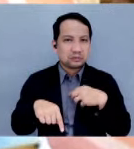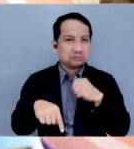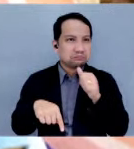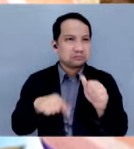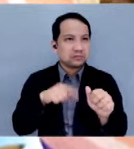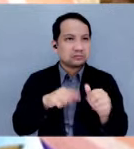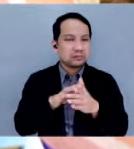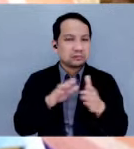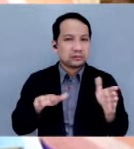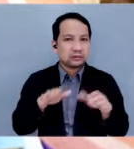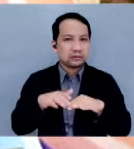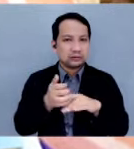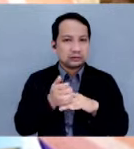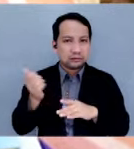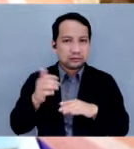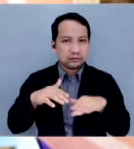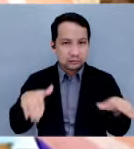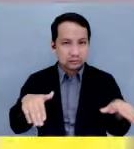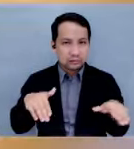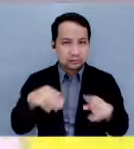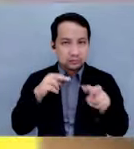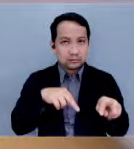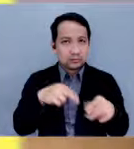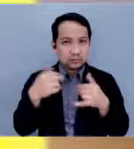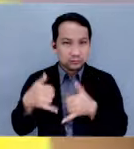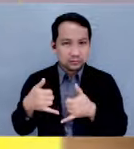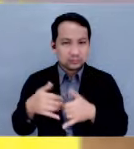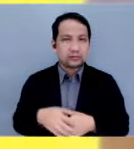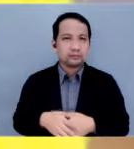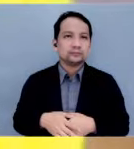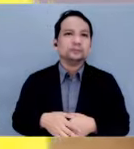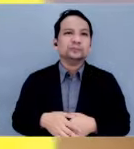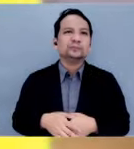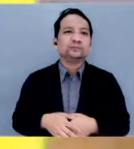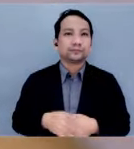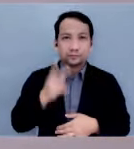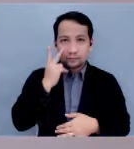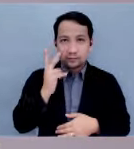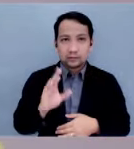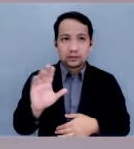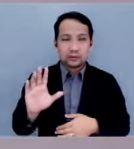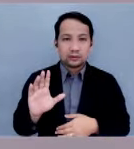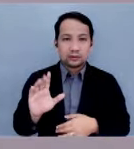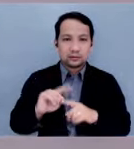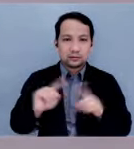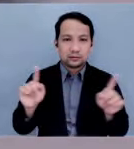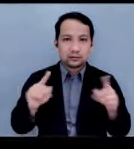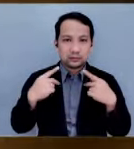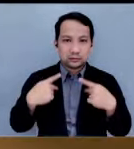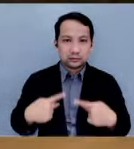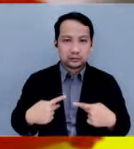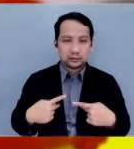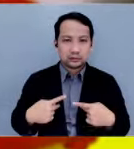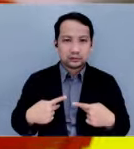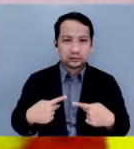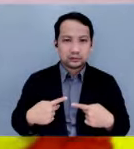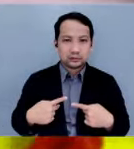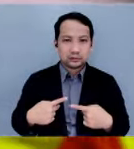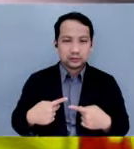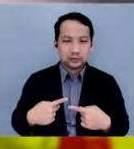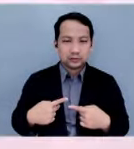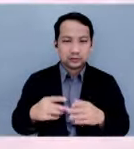ibang bata na talaga nakikipaglaro na. Kapansin-pansin din ang pagkakaiba sa physical na itsura ni Itoy. Malaki po